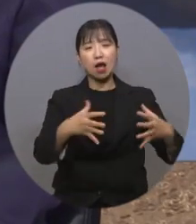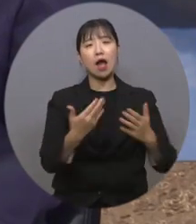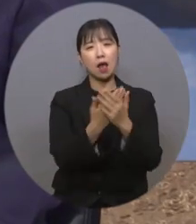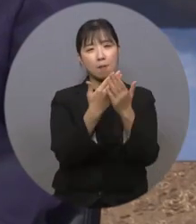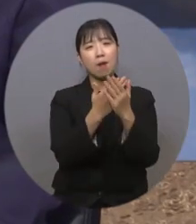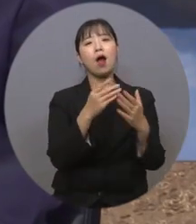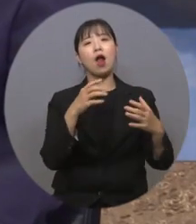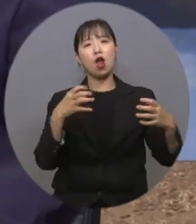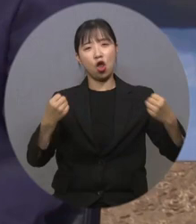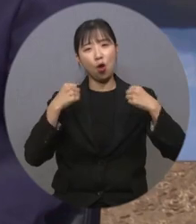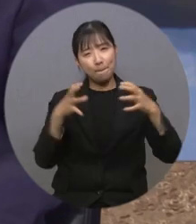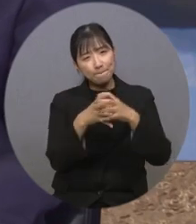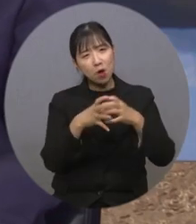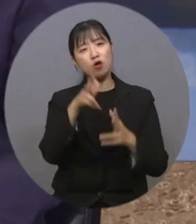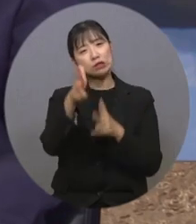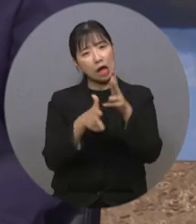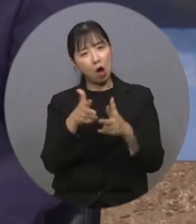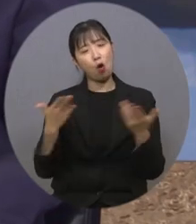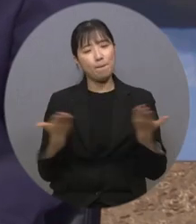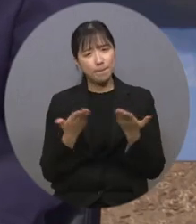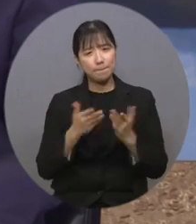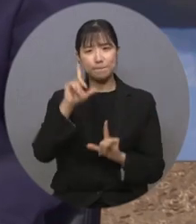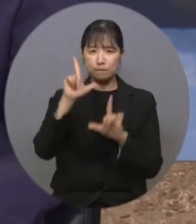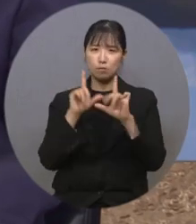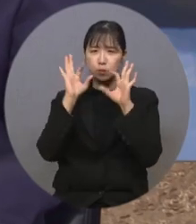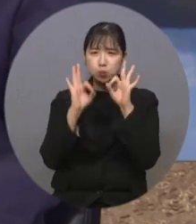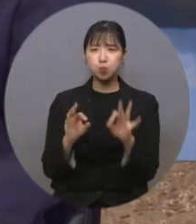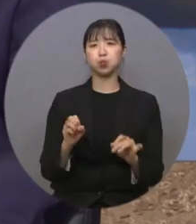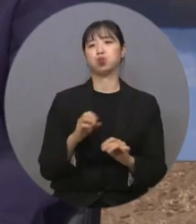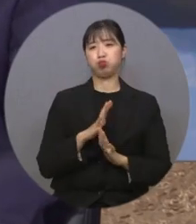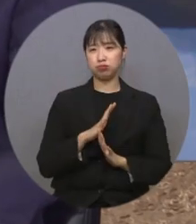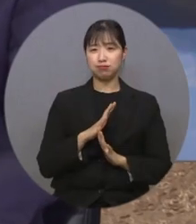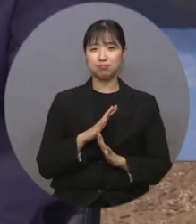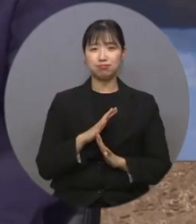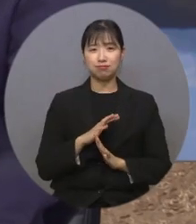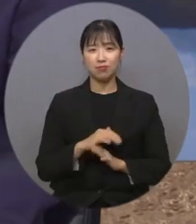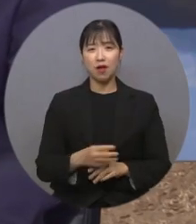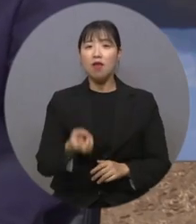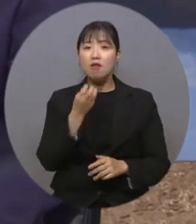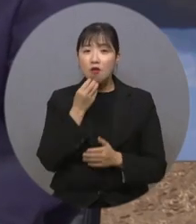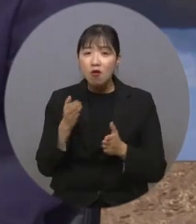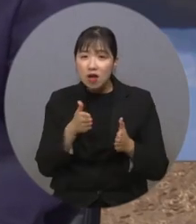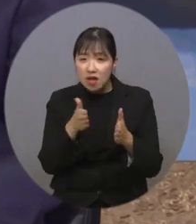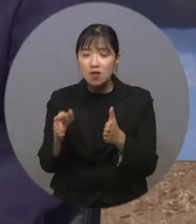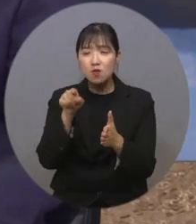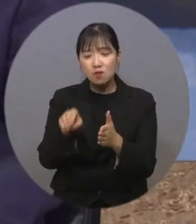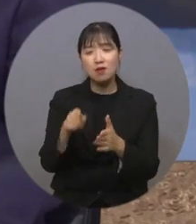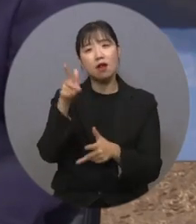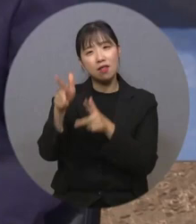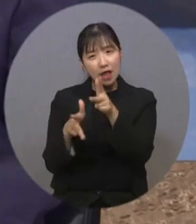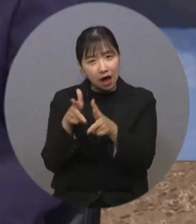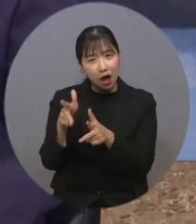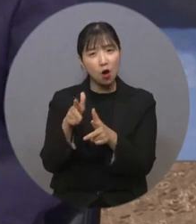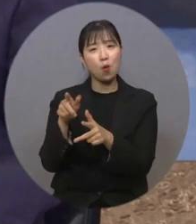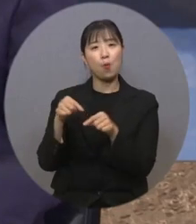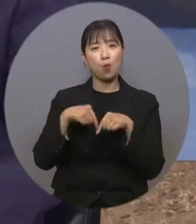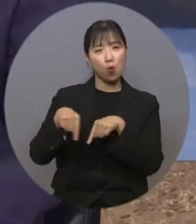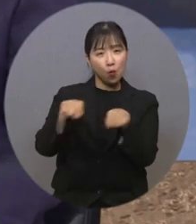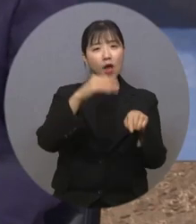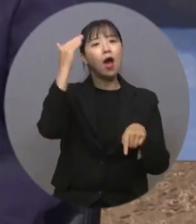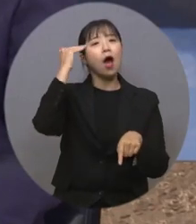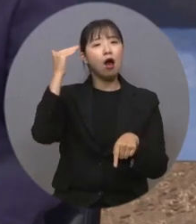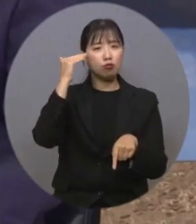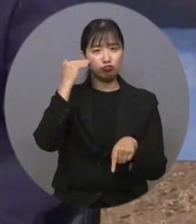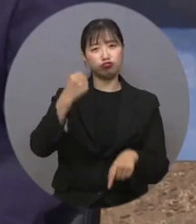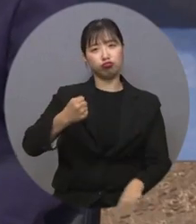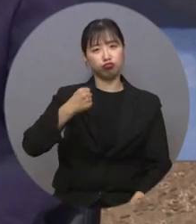국제개발협력 사업을 수행하고 있다는 것이 굉장히 놀라웠는데요. 그러니까 이런 경기도에서 하는 이런 여러 사업들을 통해서 또 대한민국의